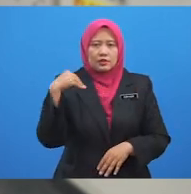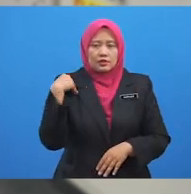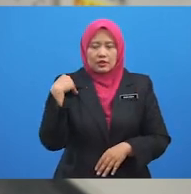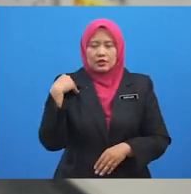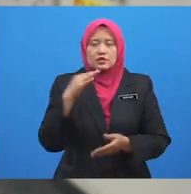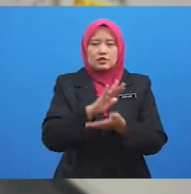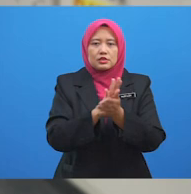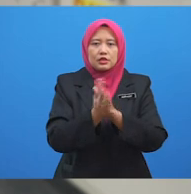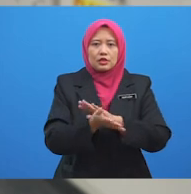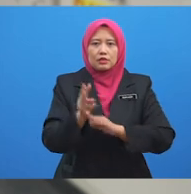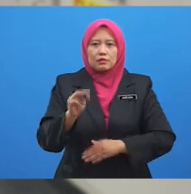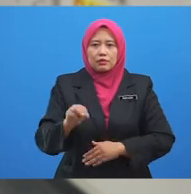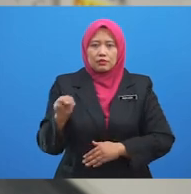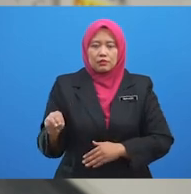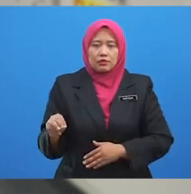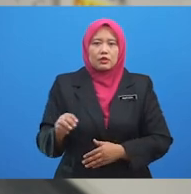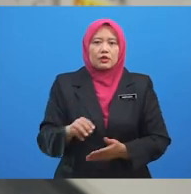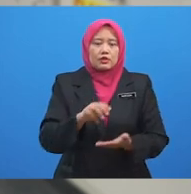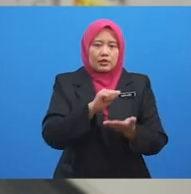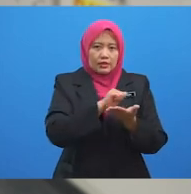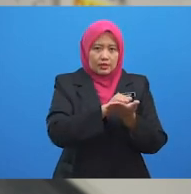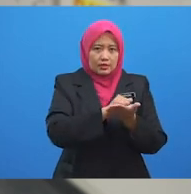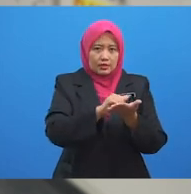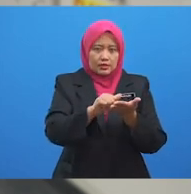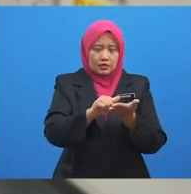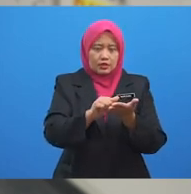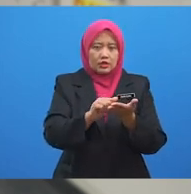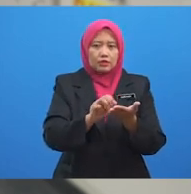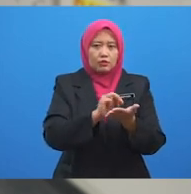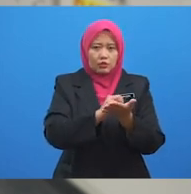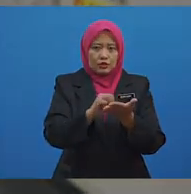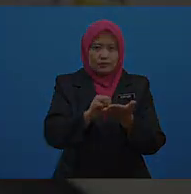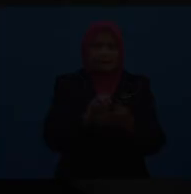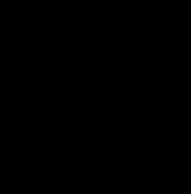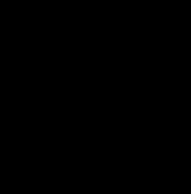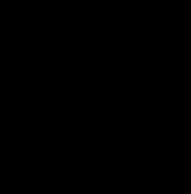menjadi murid yang berakhlak mulia. Jumpa lagi.